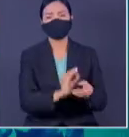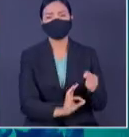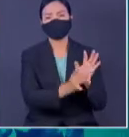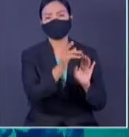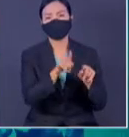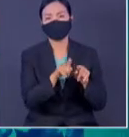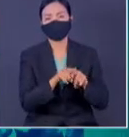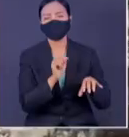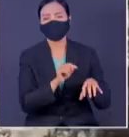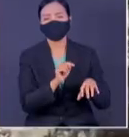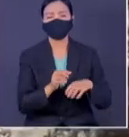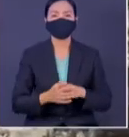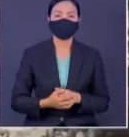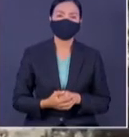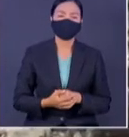เดียวกันครับ